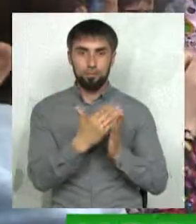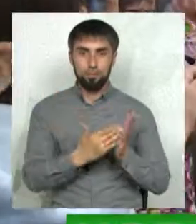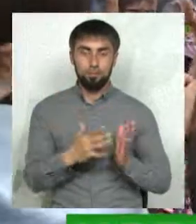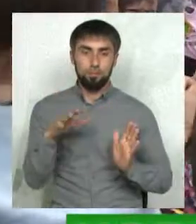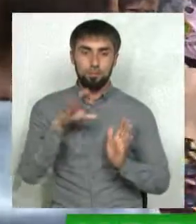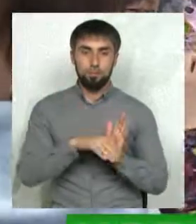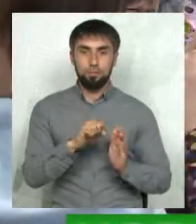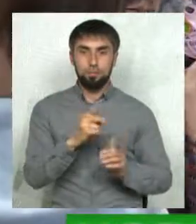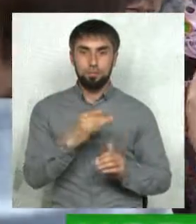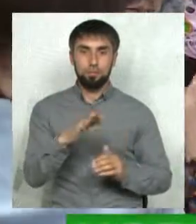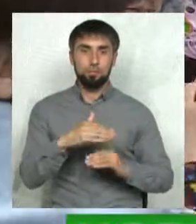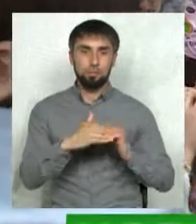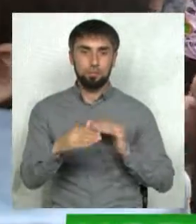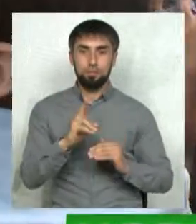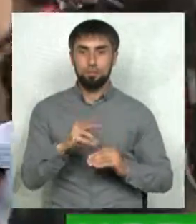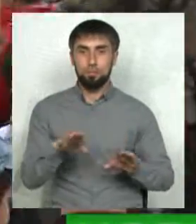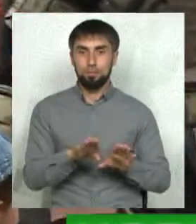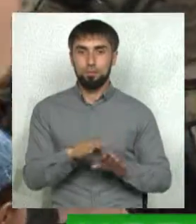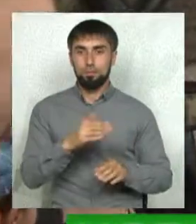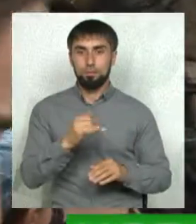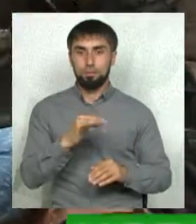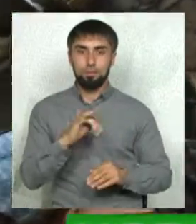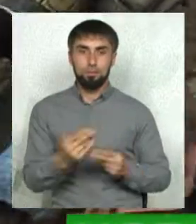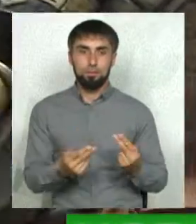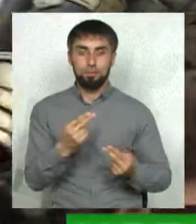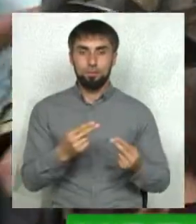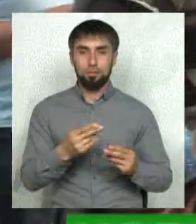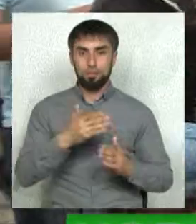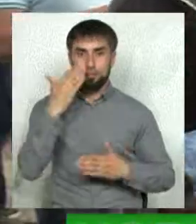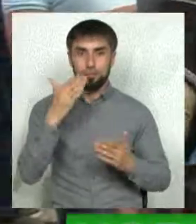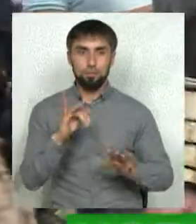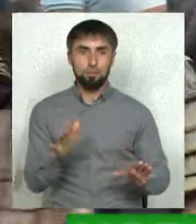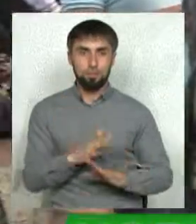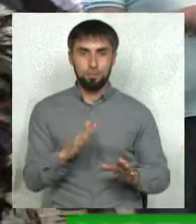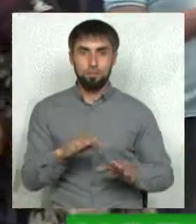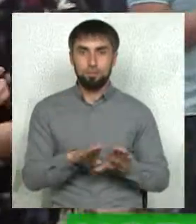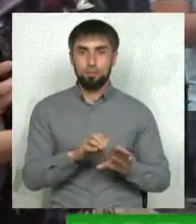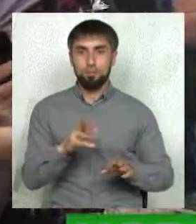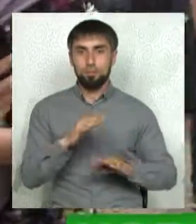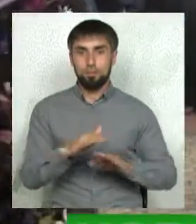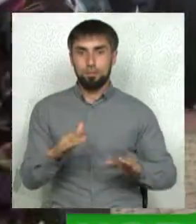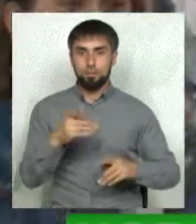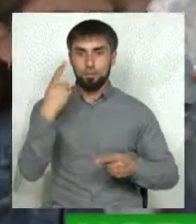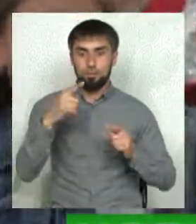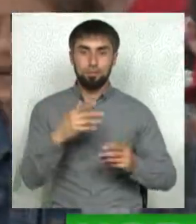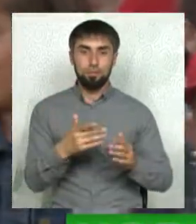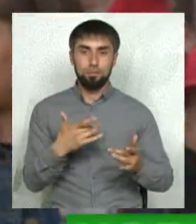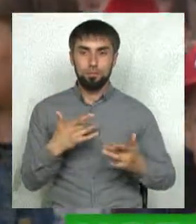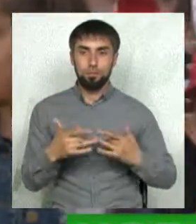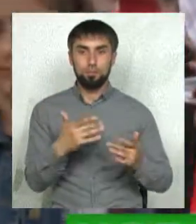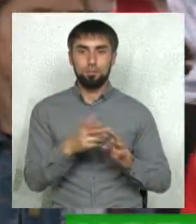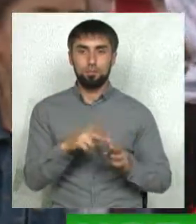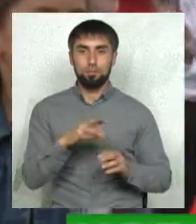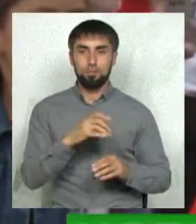вошла анимационная площадка «Кто такие фиксики» с играми, танцами и песнями. Также для детей организовали конкурсы, мастер-класс